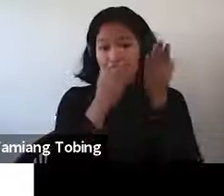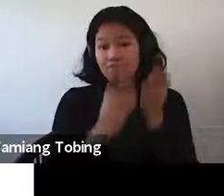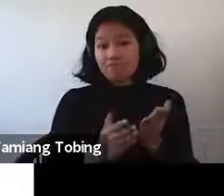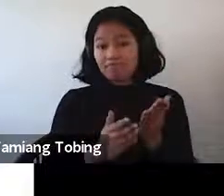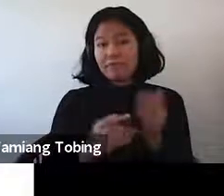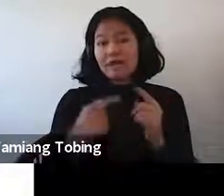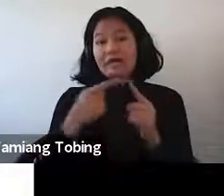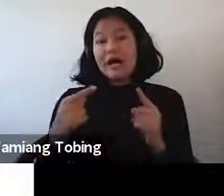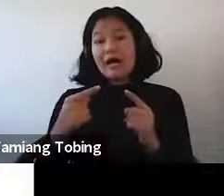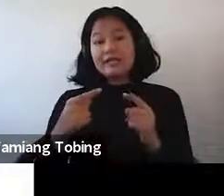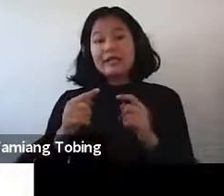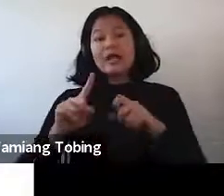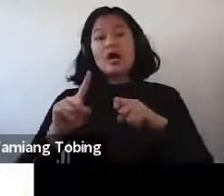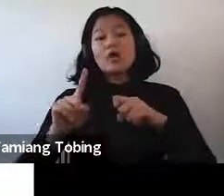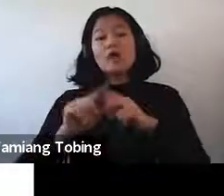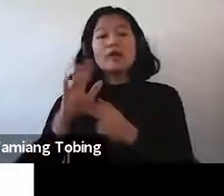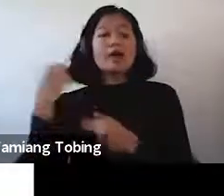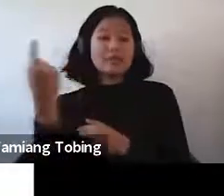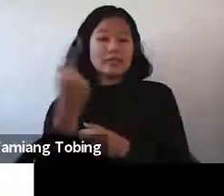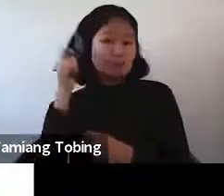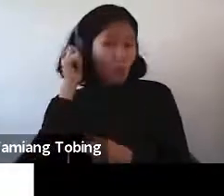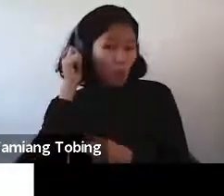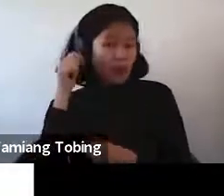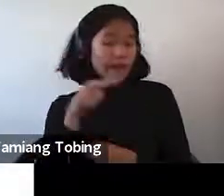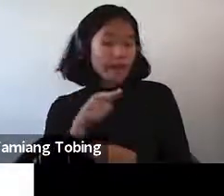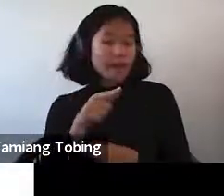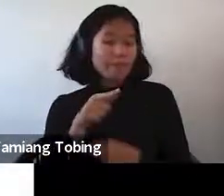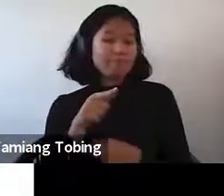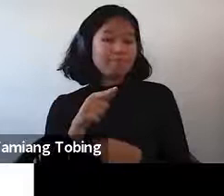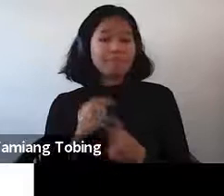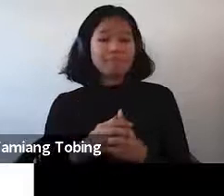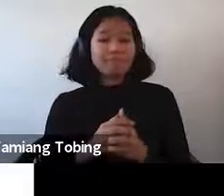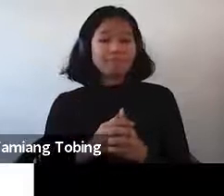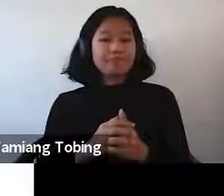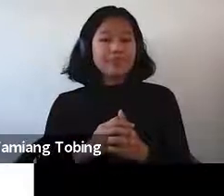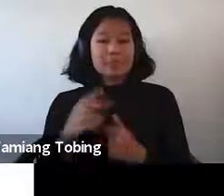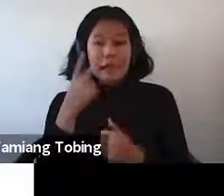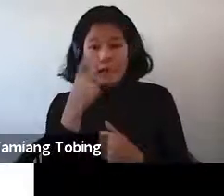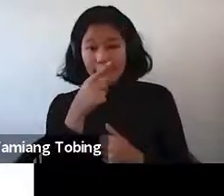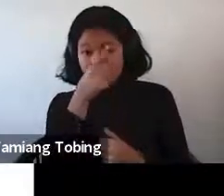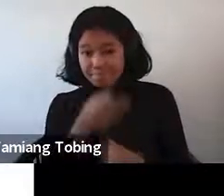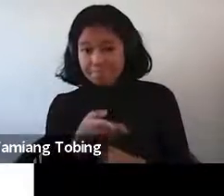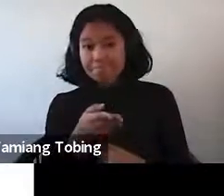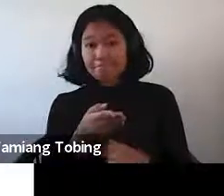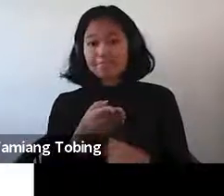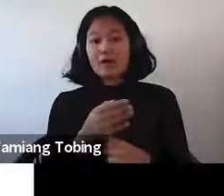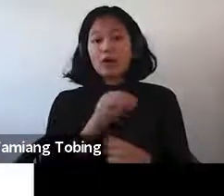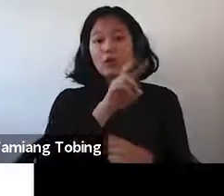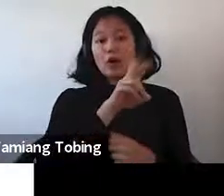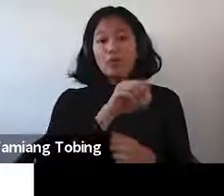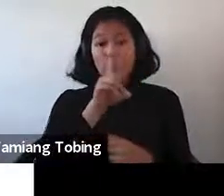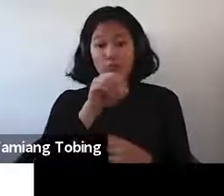dari Komnas Perempuan ya. Komnas Perempuan itu kita bisa melihat di sini data tahun